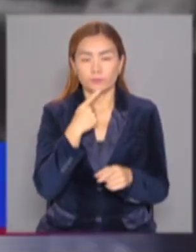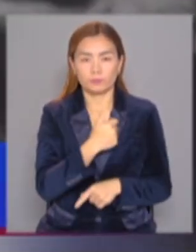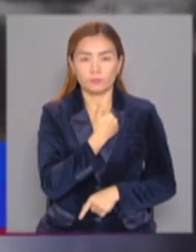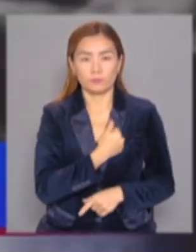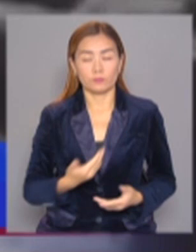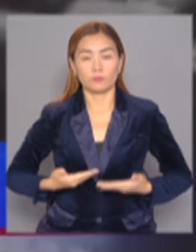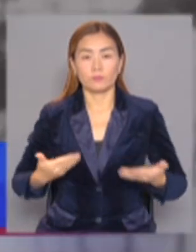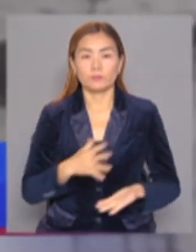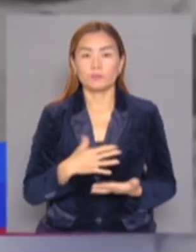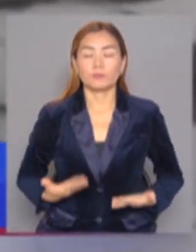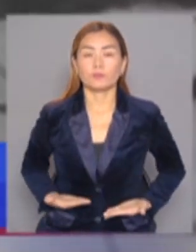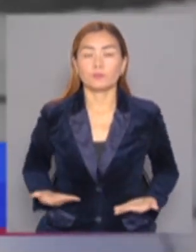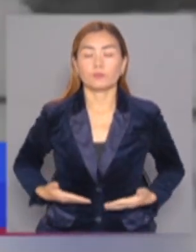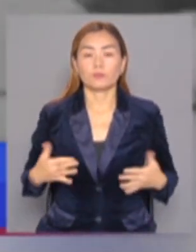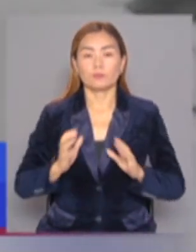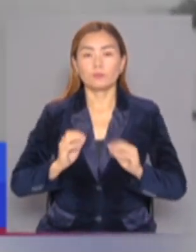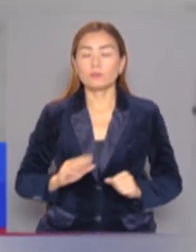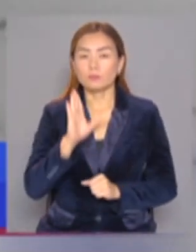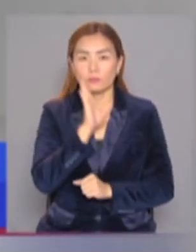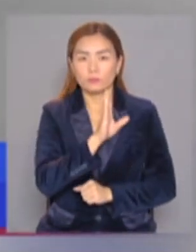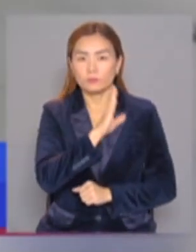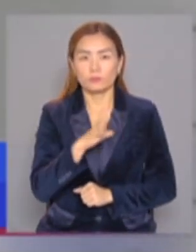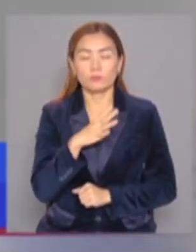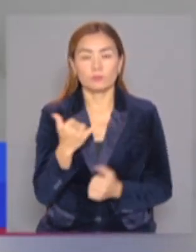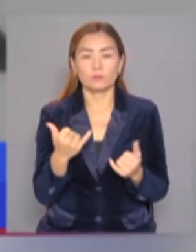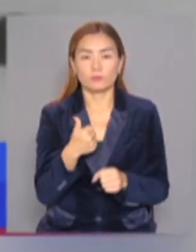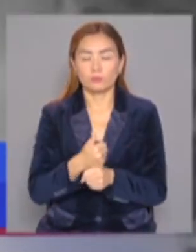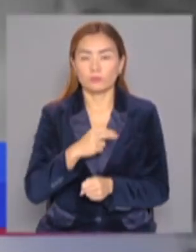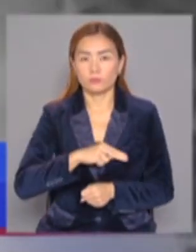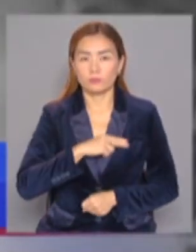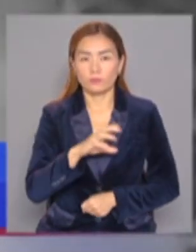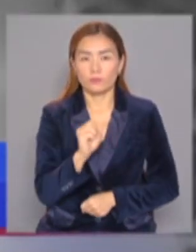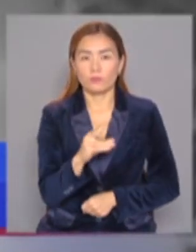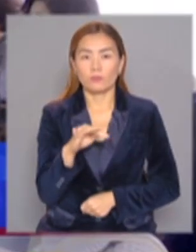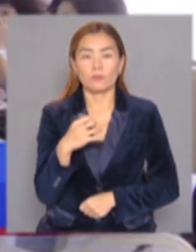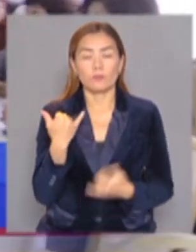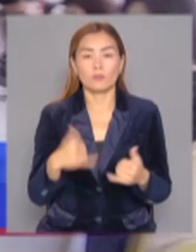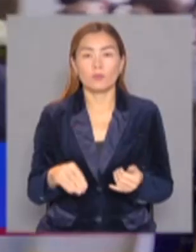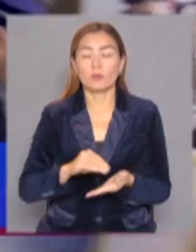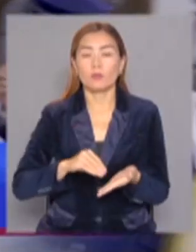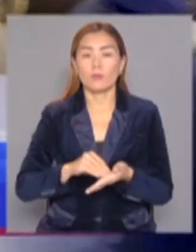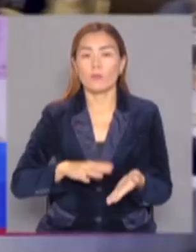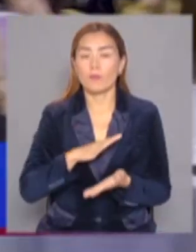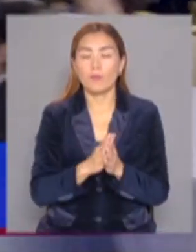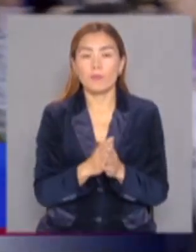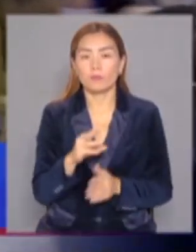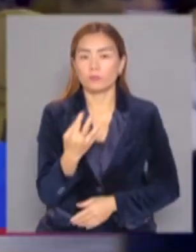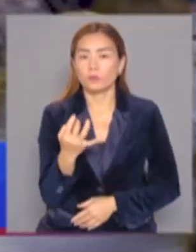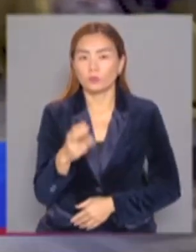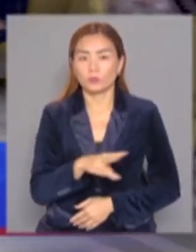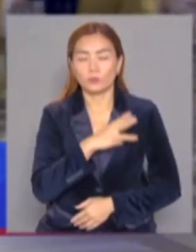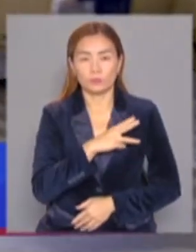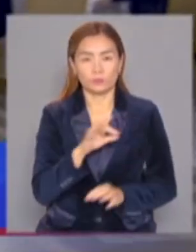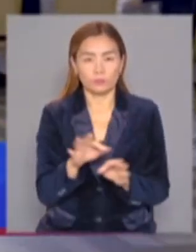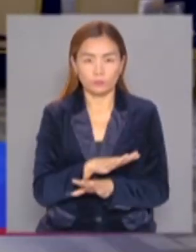Красной Армии. Жизнь и подвиг юной героини легли в основу произведений Максата Тажмурата. В ходе презентации книг «Маншук